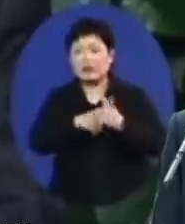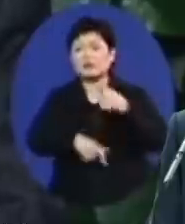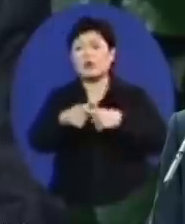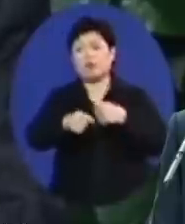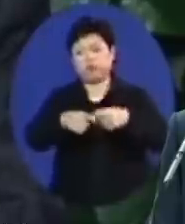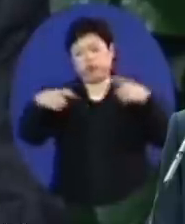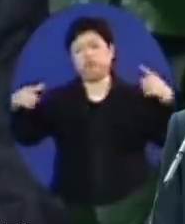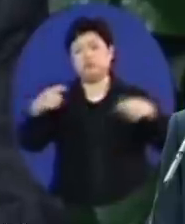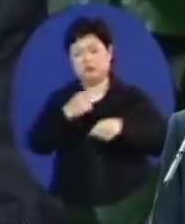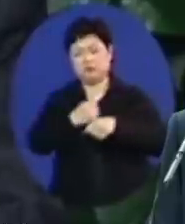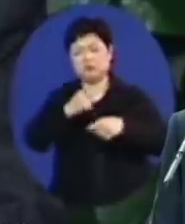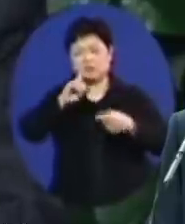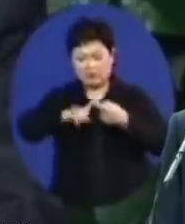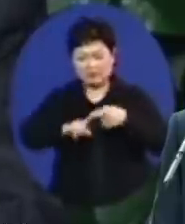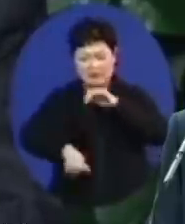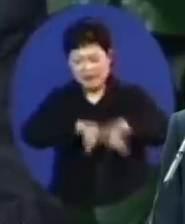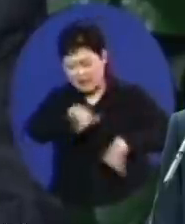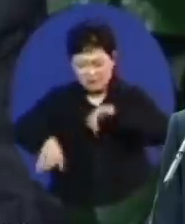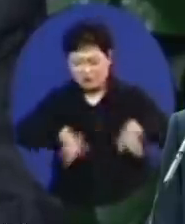우리는 그것을 해치고